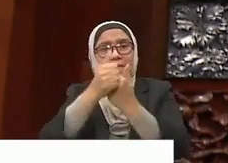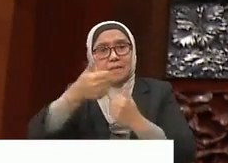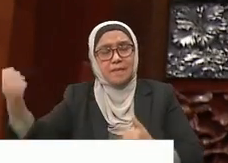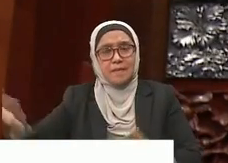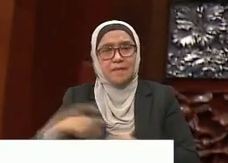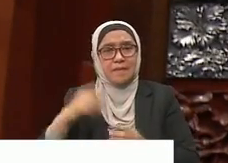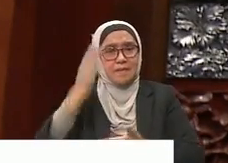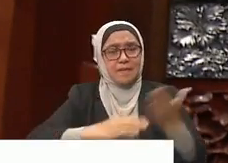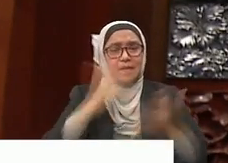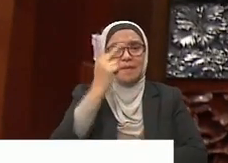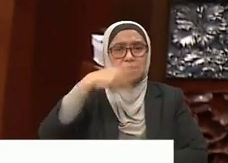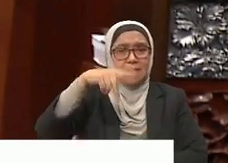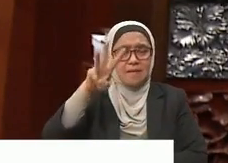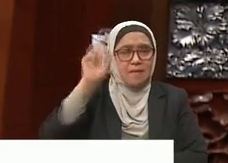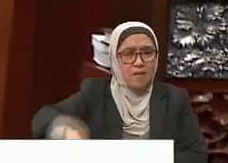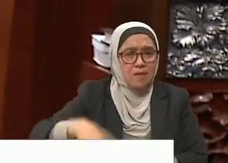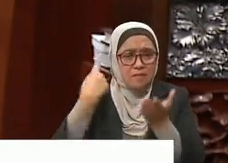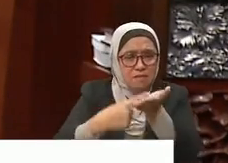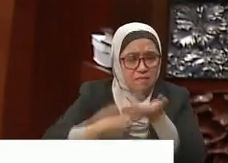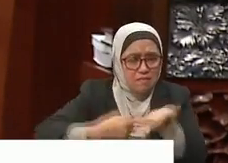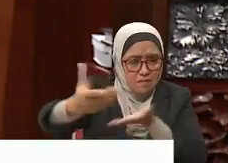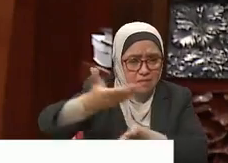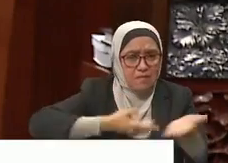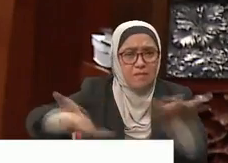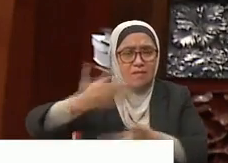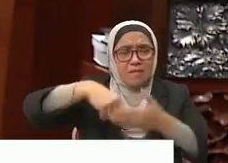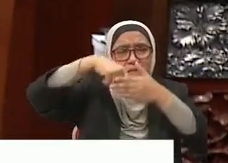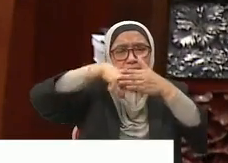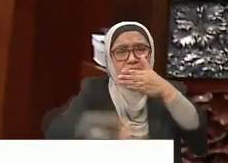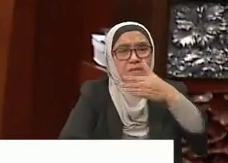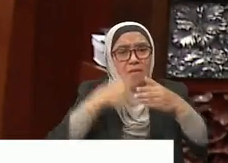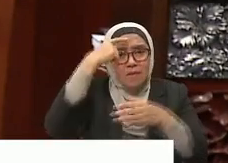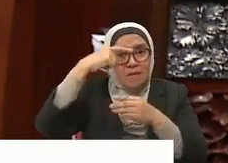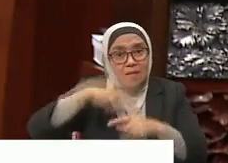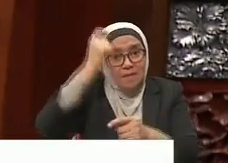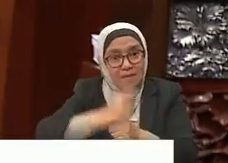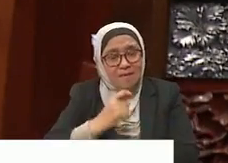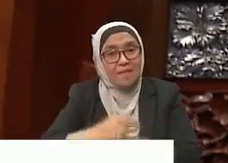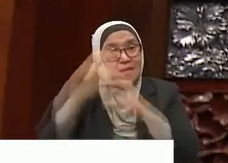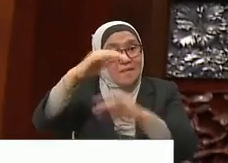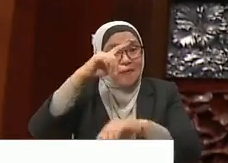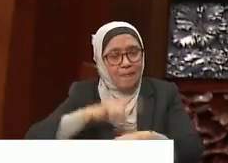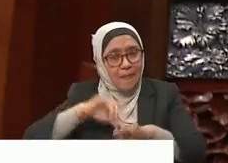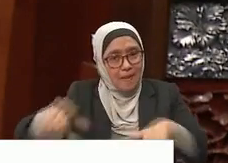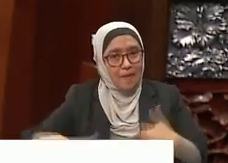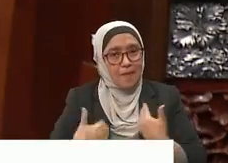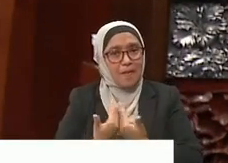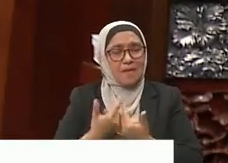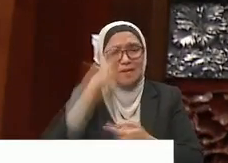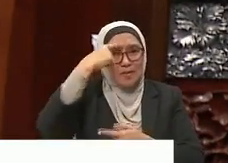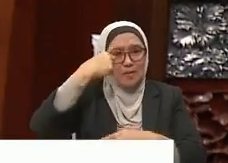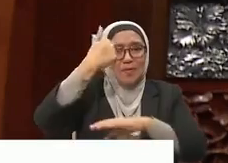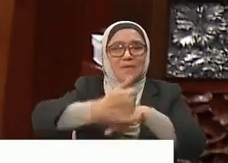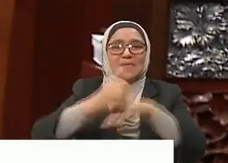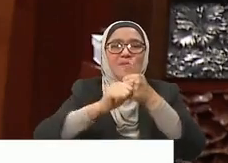sebagai Pesuruhjaya Kanak-Kanak bagi tempoh 3 tahun juga membolehkan Pesuruhjaya tersebut berfungsi sebagai satu badan bebas. Ia antaranya